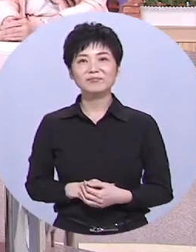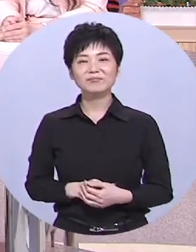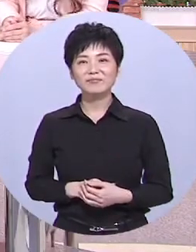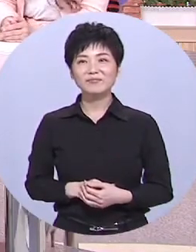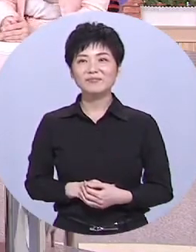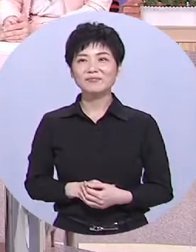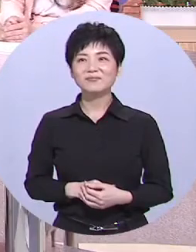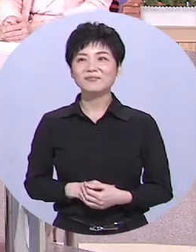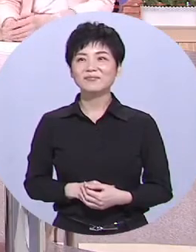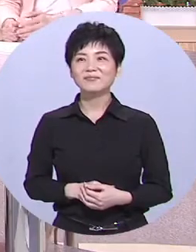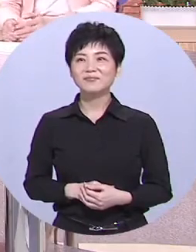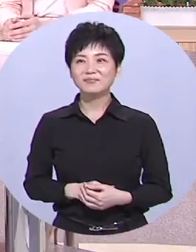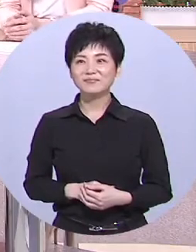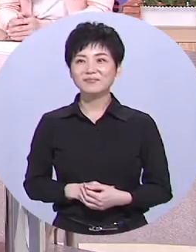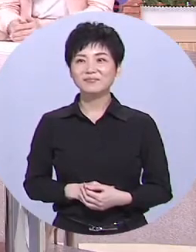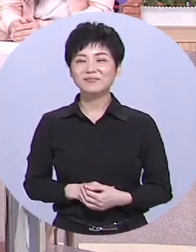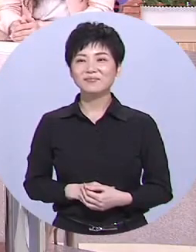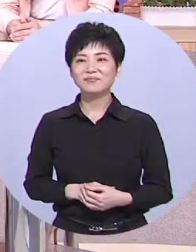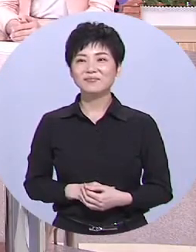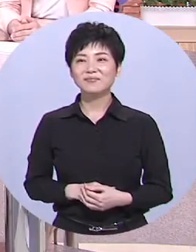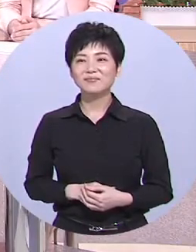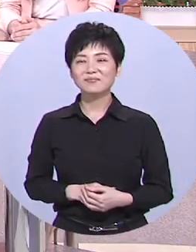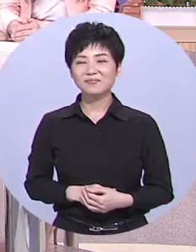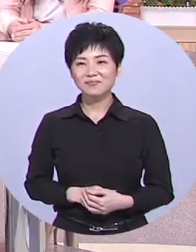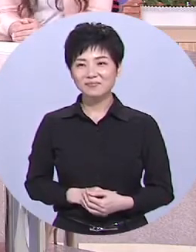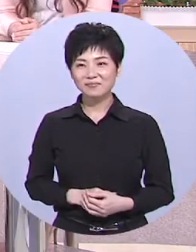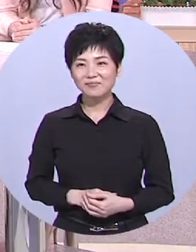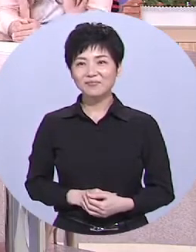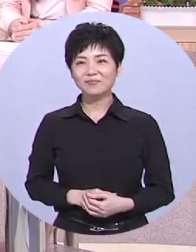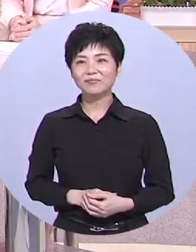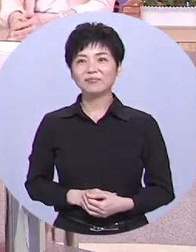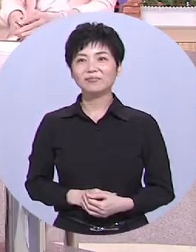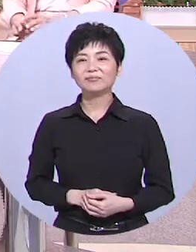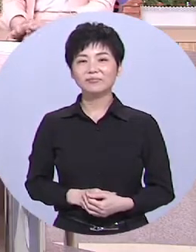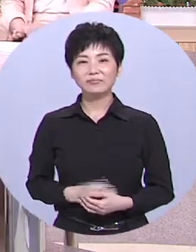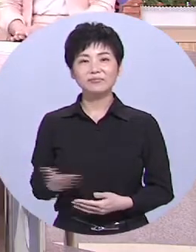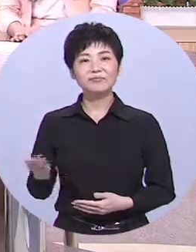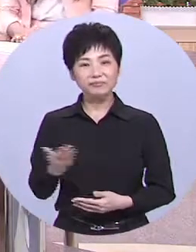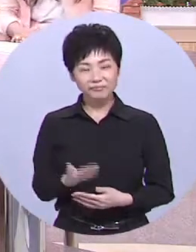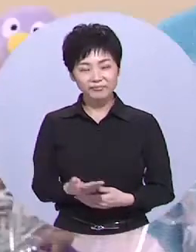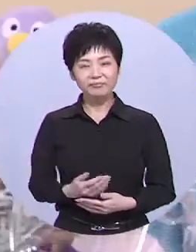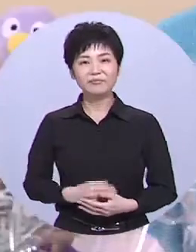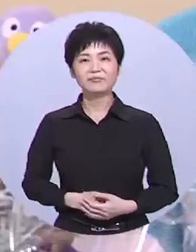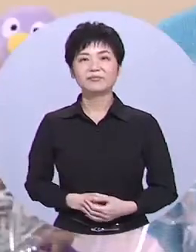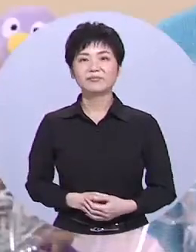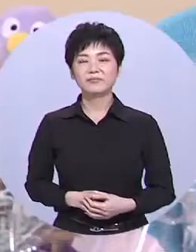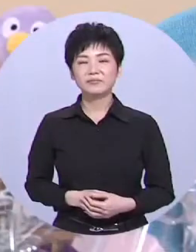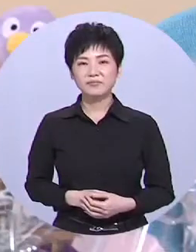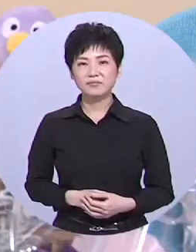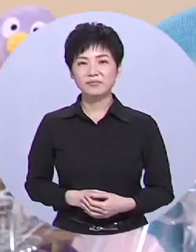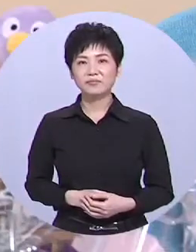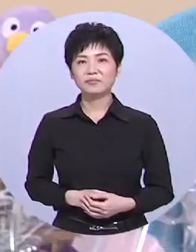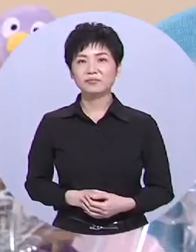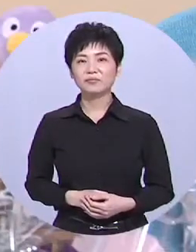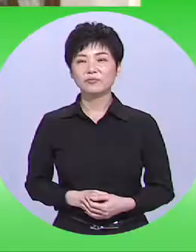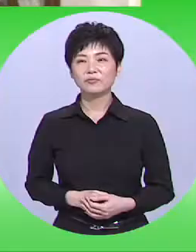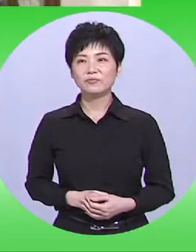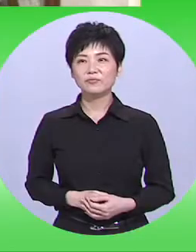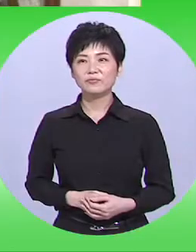りますね、はい、ぜひ皆さんもねプレゼント送ってみてください、はい。続いてはウィークリーピックアップです。えびちゃん、 はい、お伝えします